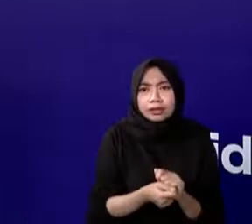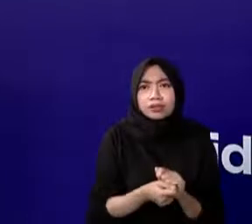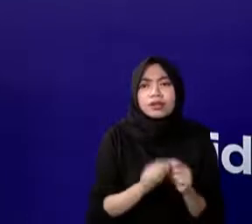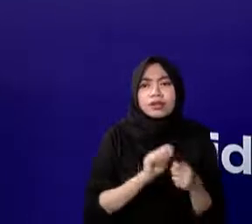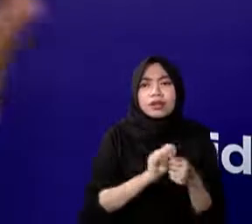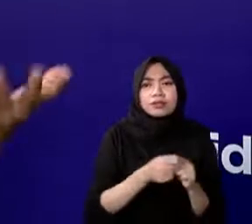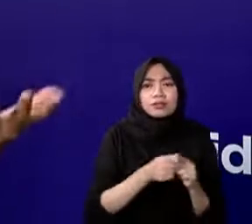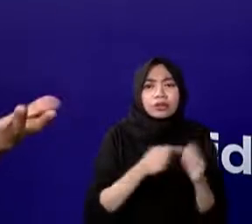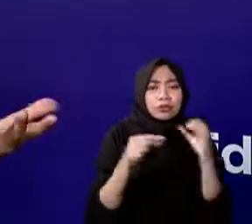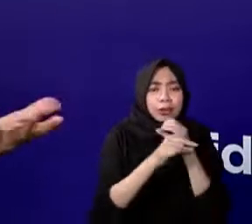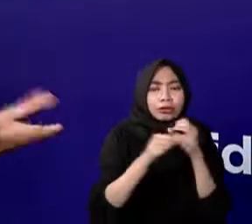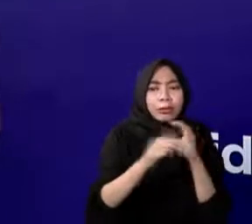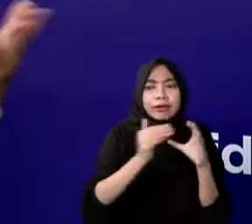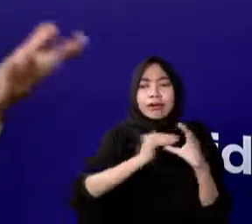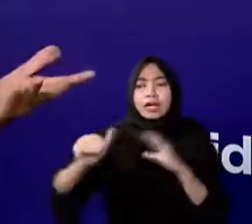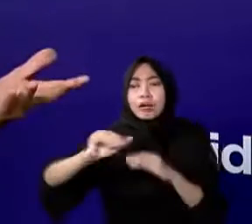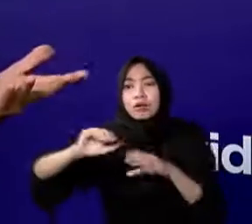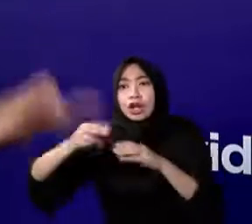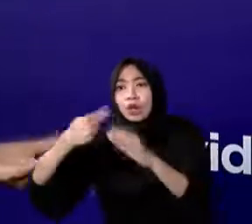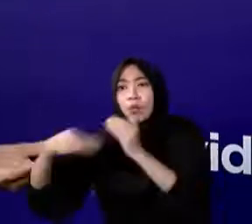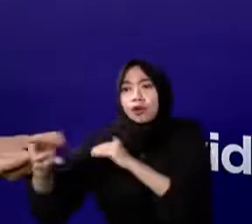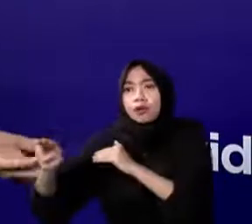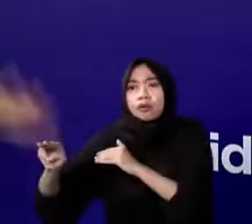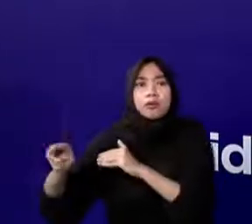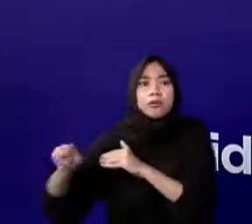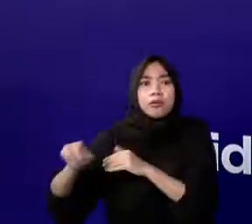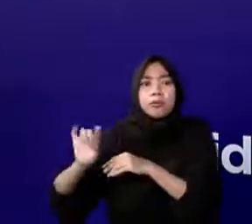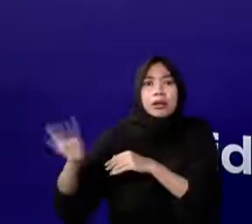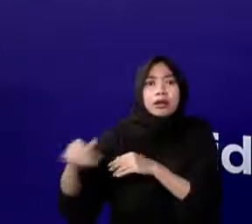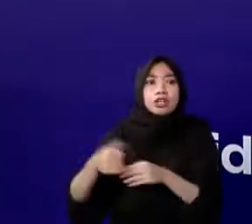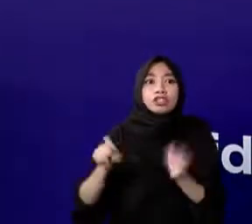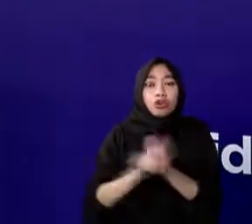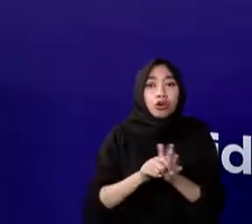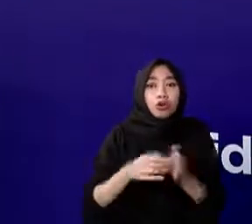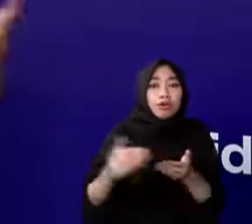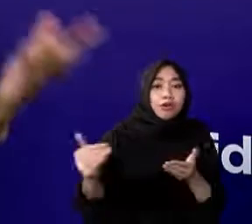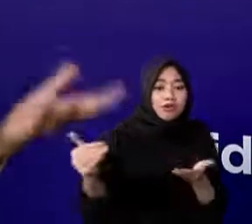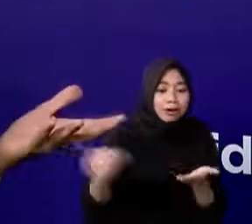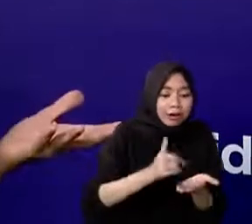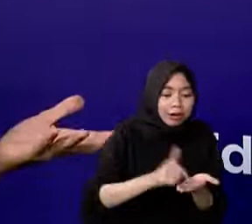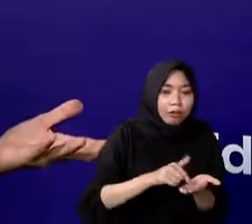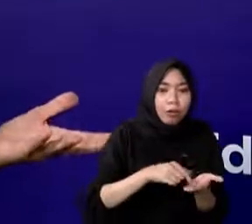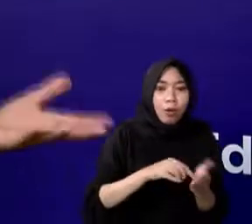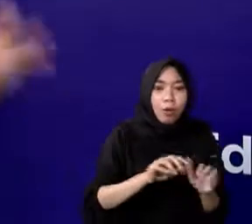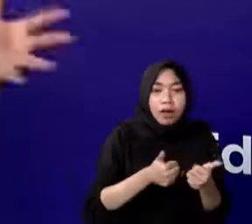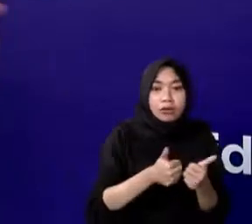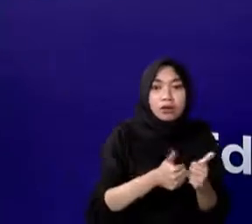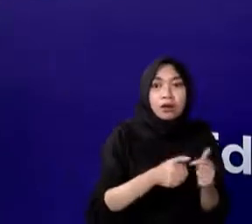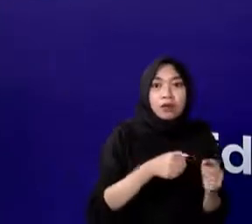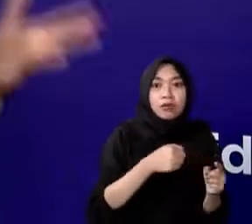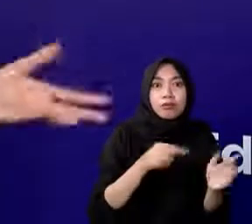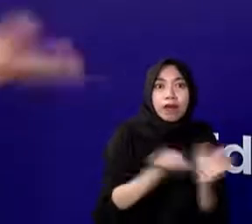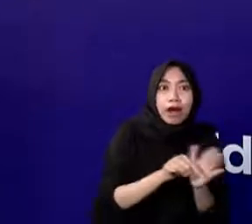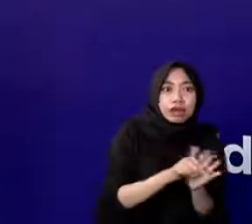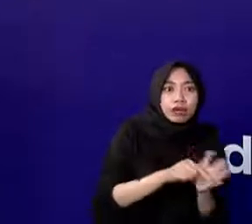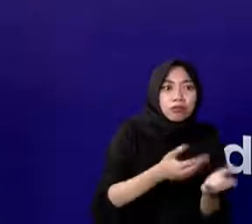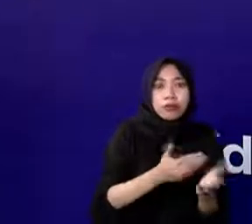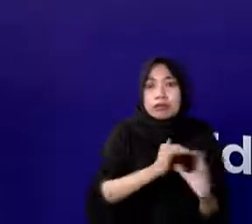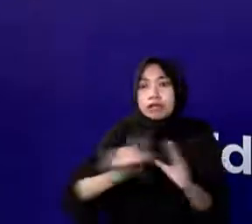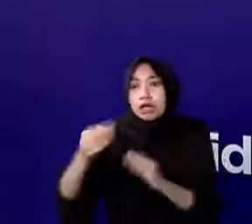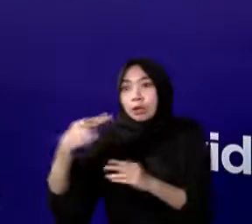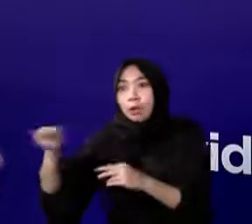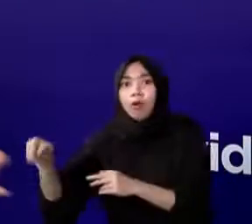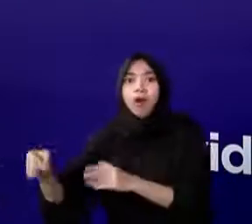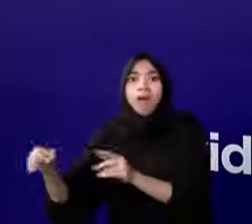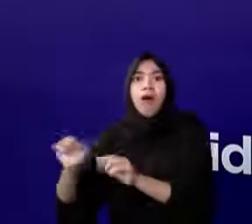ke luar jadi berbeda gitu. Di sini negatif, di luar bisa atau di sini positif, di sini negatif, di luar